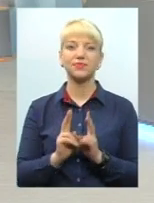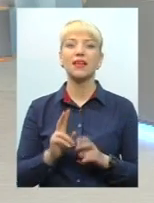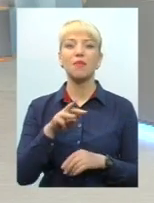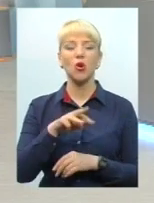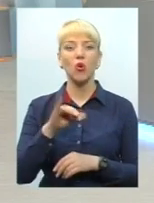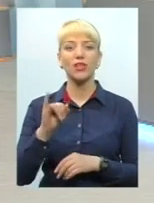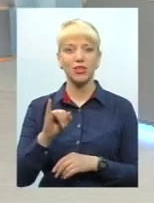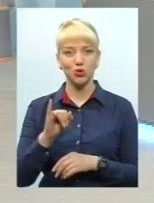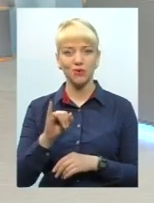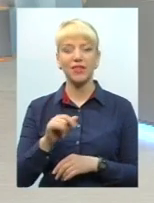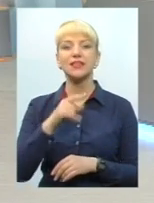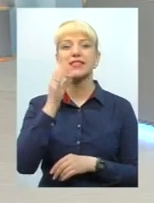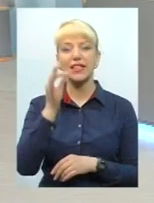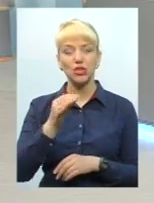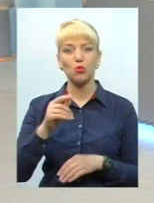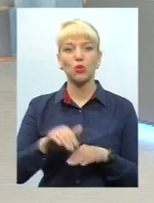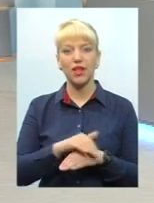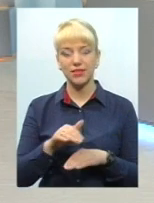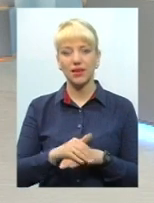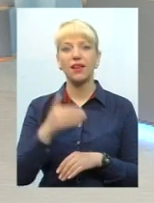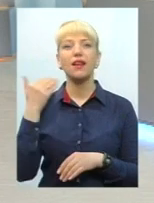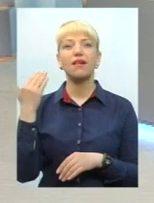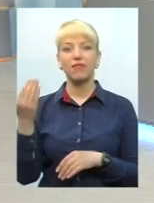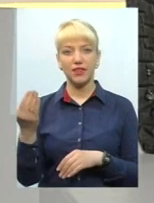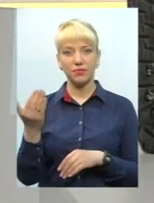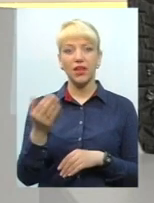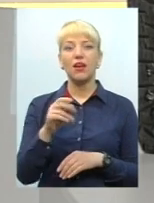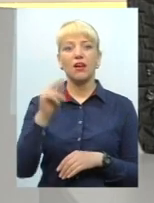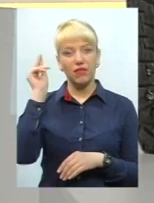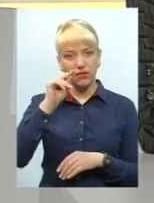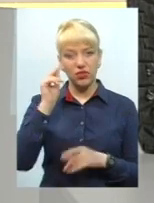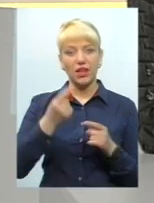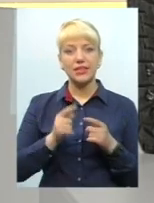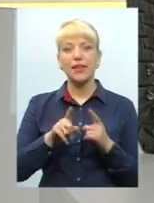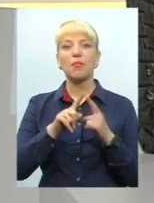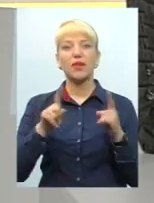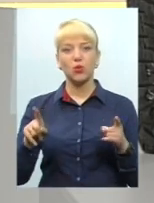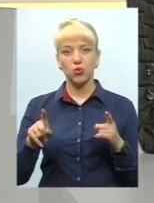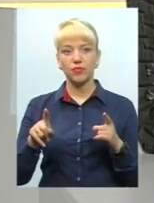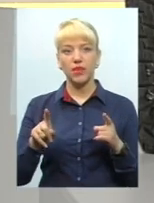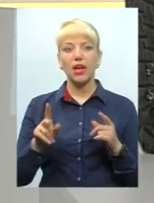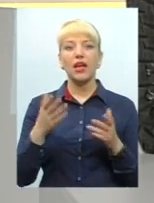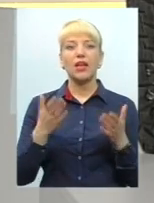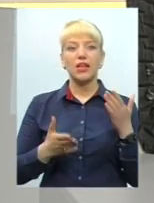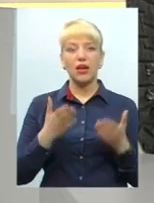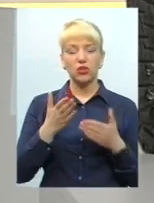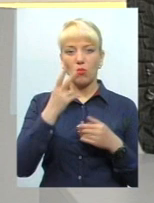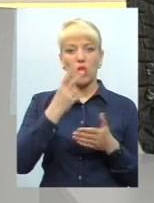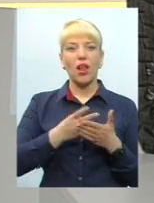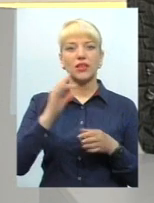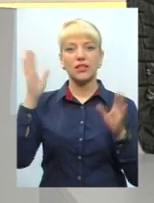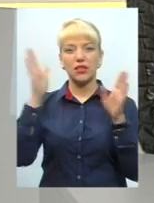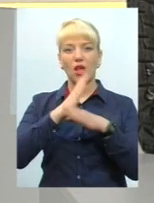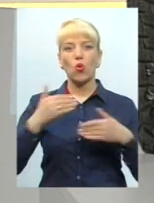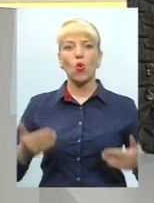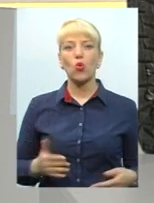Микола Ілічу, скажіть, будь ласка, ви вивчали цей період, якщо поглянути на долю